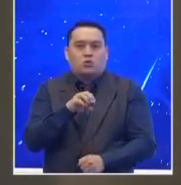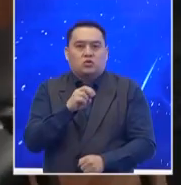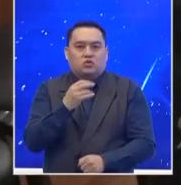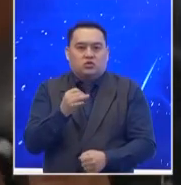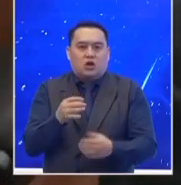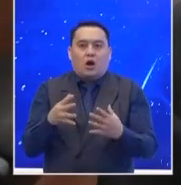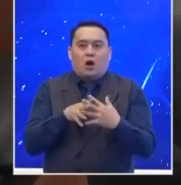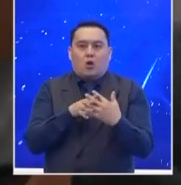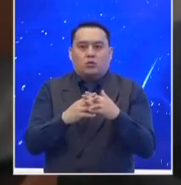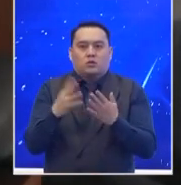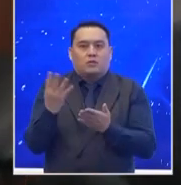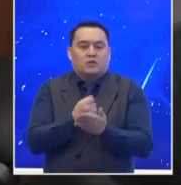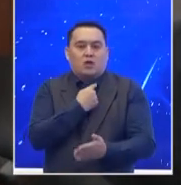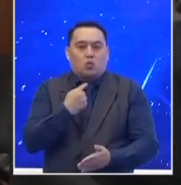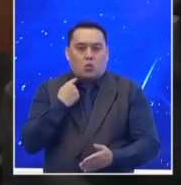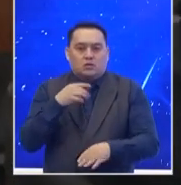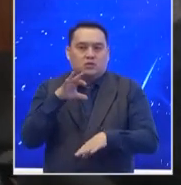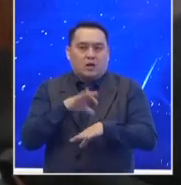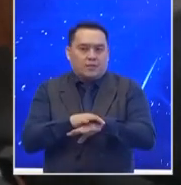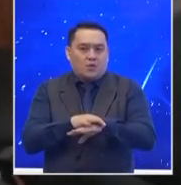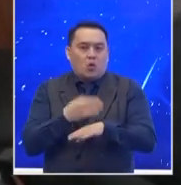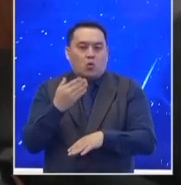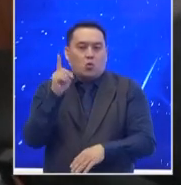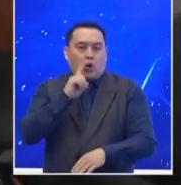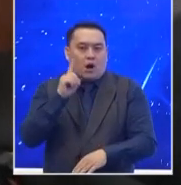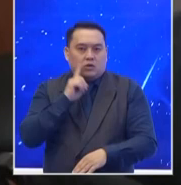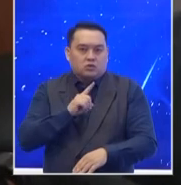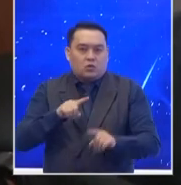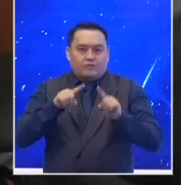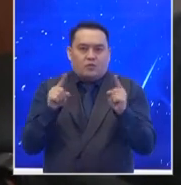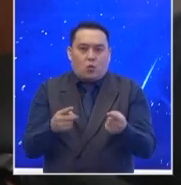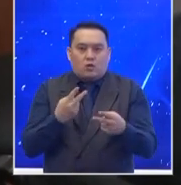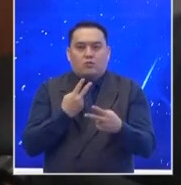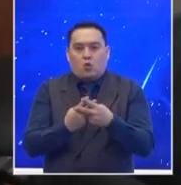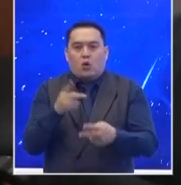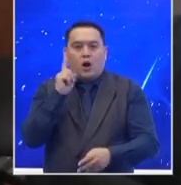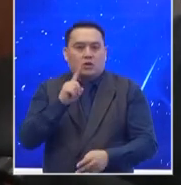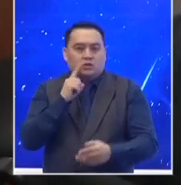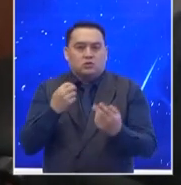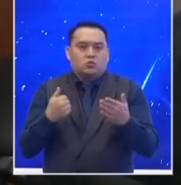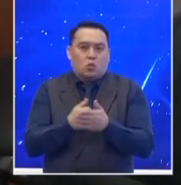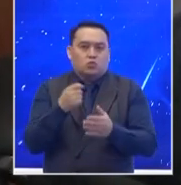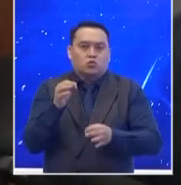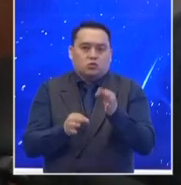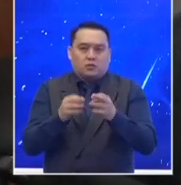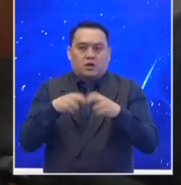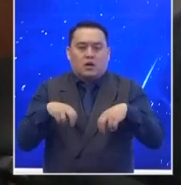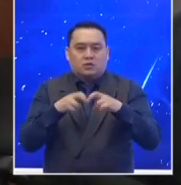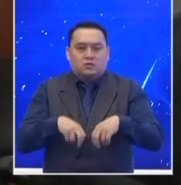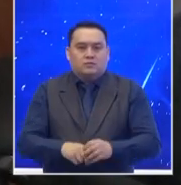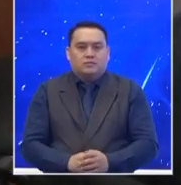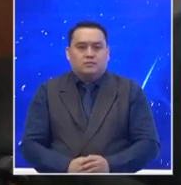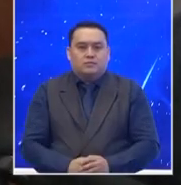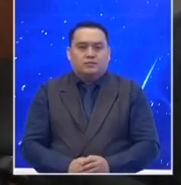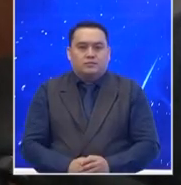табылды. Ал күдікті Талдықорған қаласынан ұсталды. Ол уақытша ұстау оқшаулағышына қамаққа алынды. Қазір сотқа дейінгі тергеу жүргізіліп